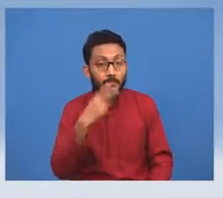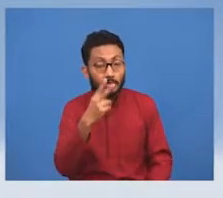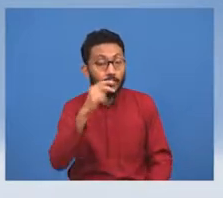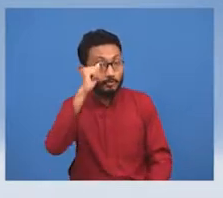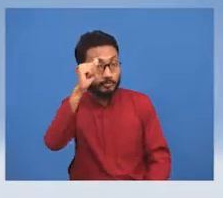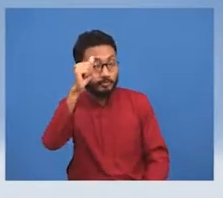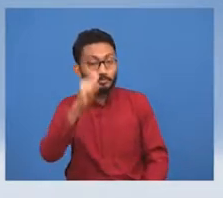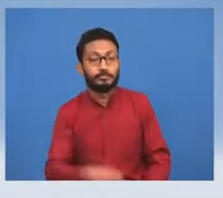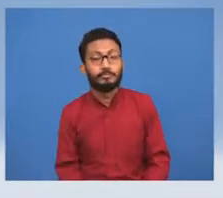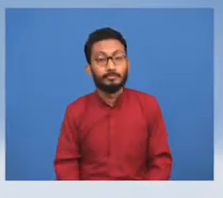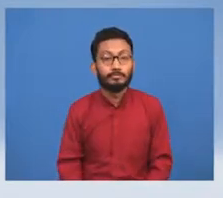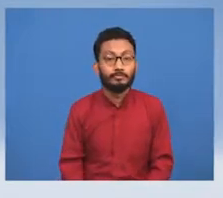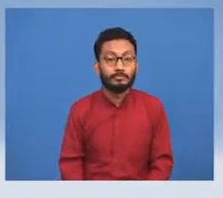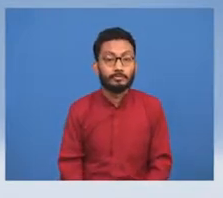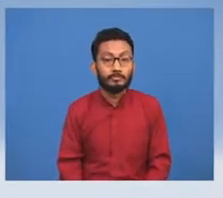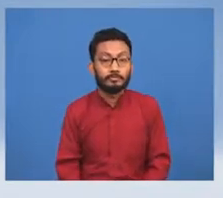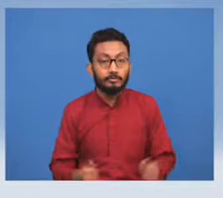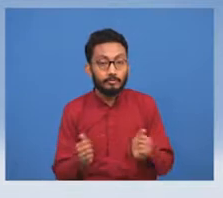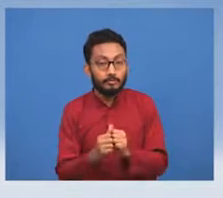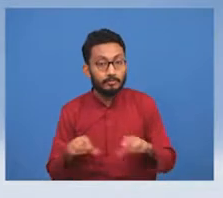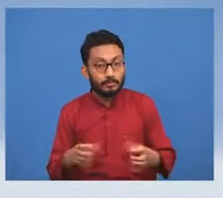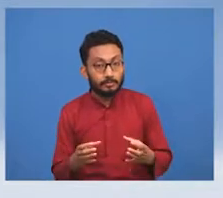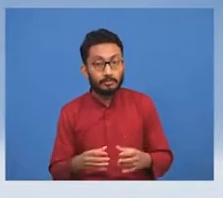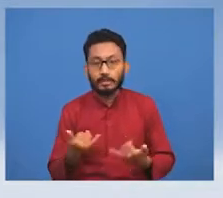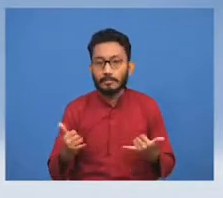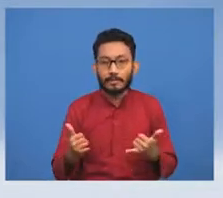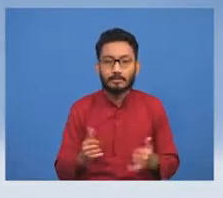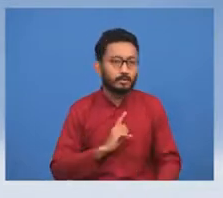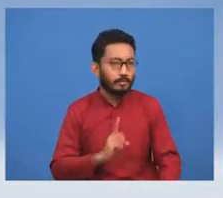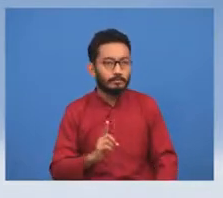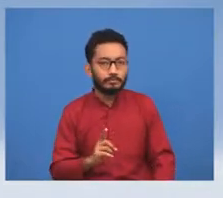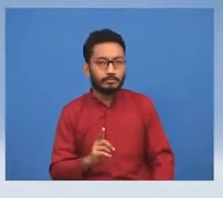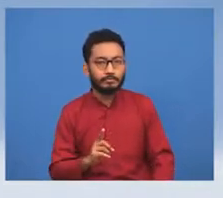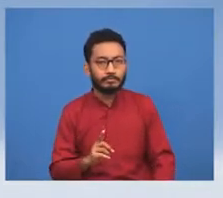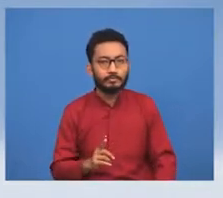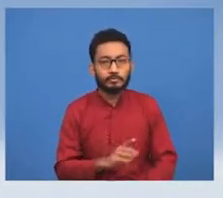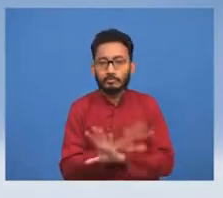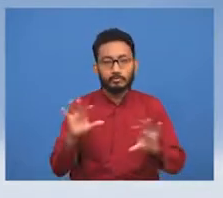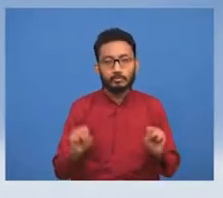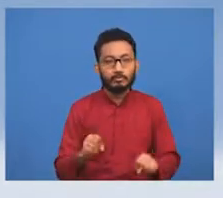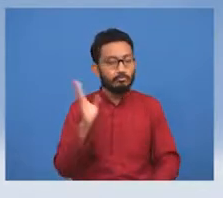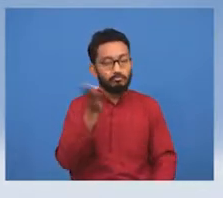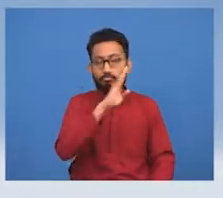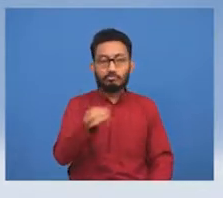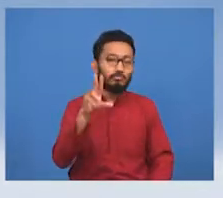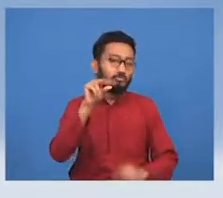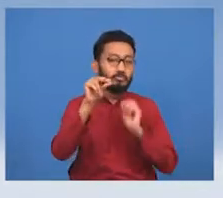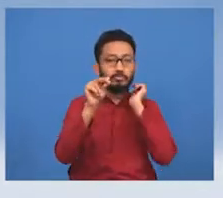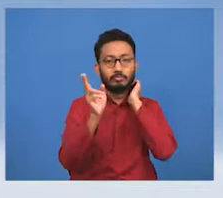Wa Taala. Perbuatan mempersekutukan agama ini amat dilarang dalam Islam kerana ia